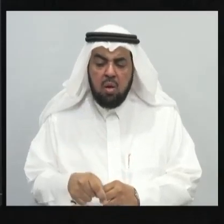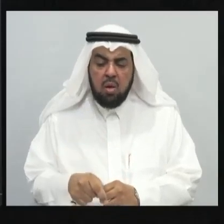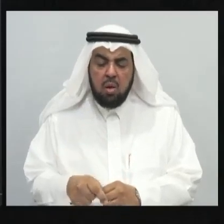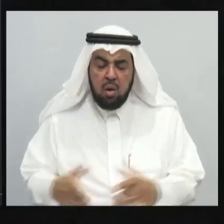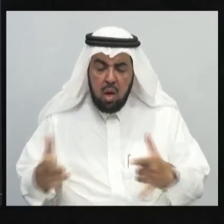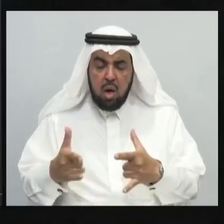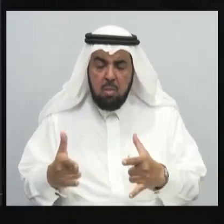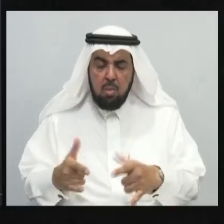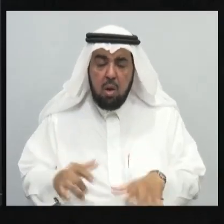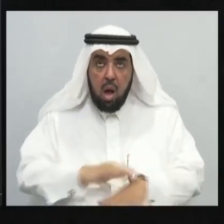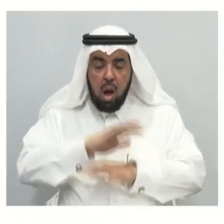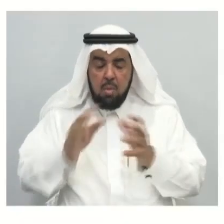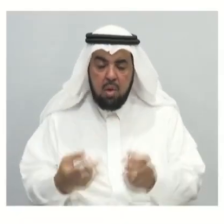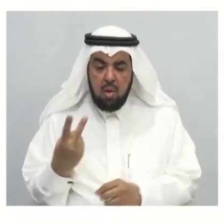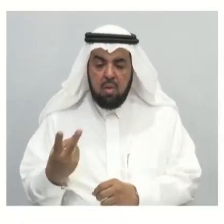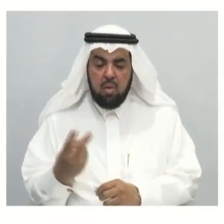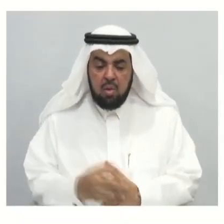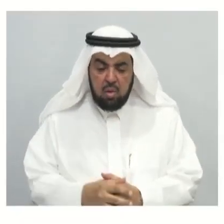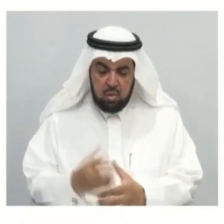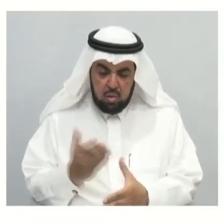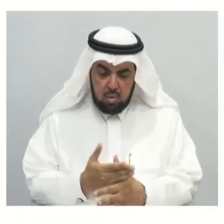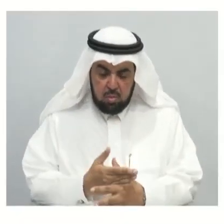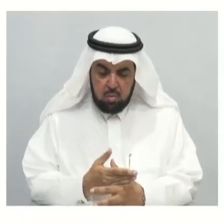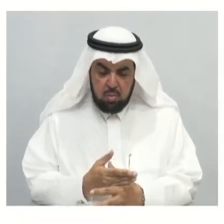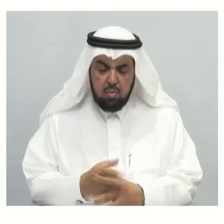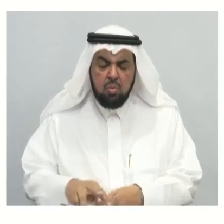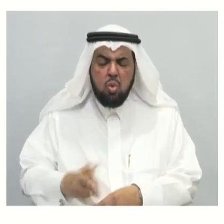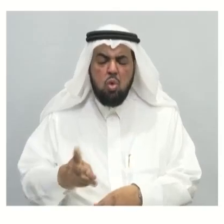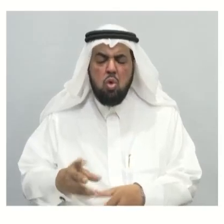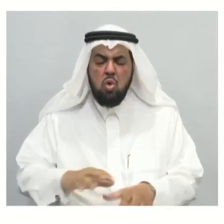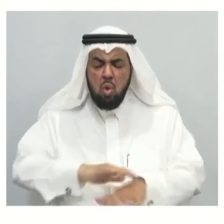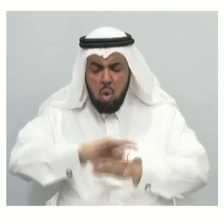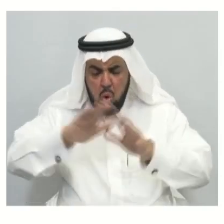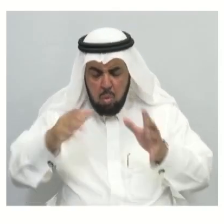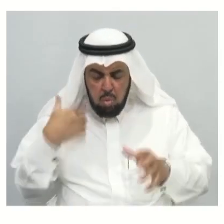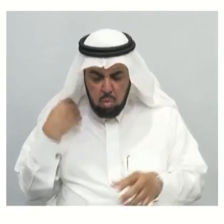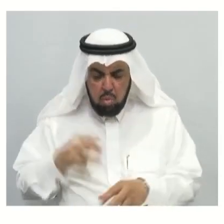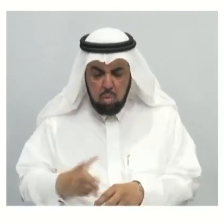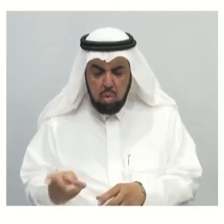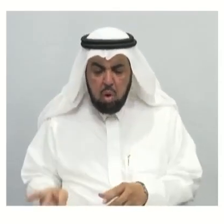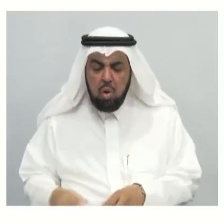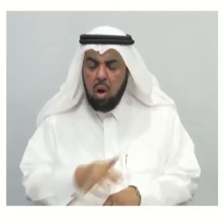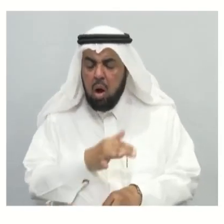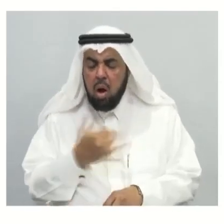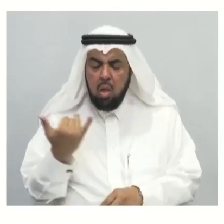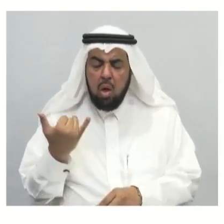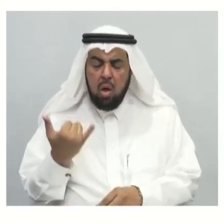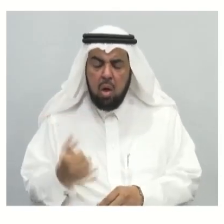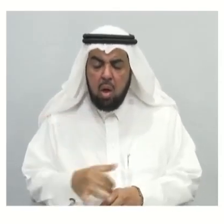بعد الحرب العالميه الثانيه بسبب ماذا بسبب جمله جمله